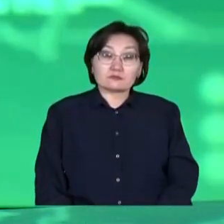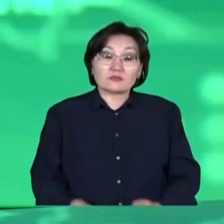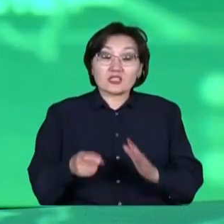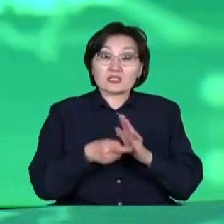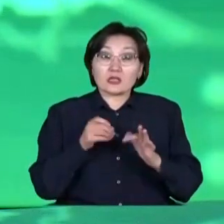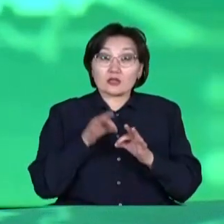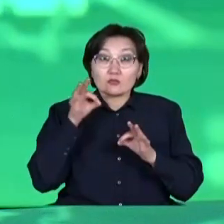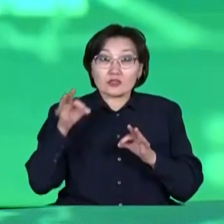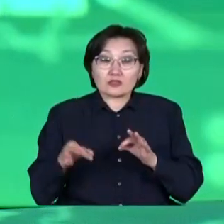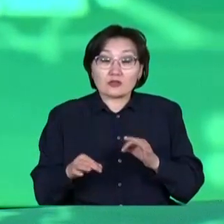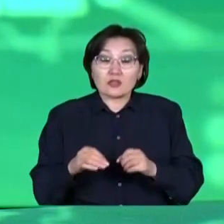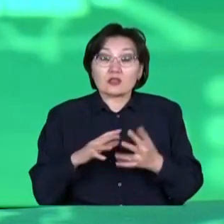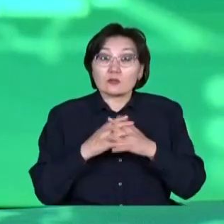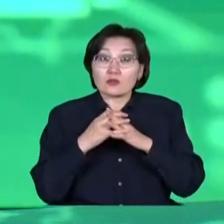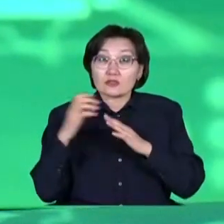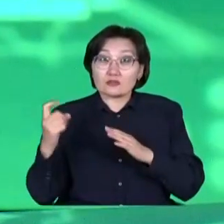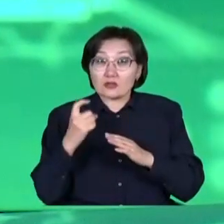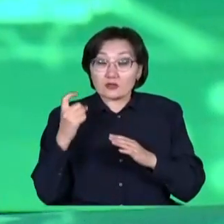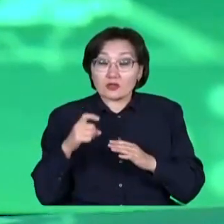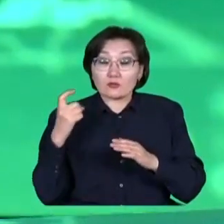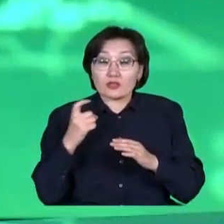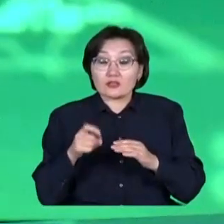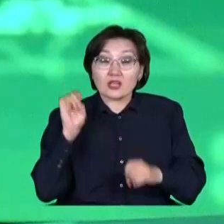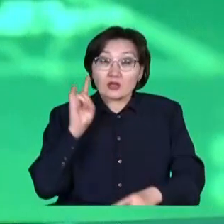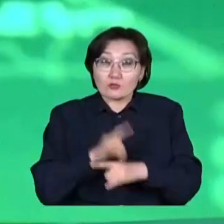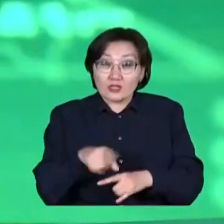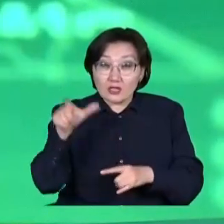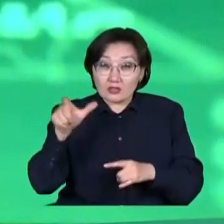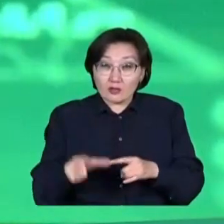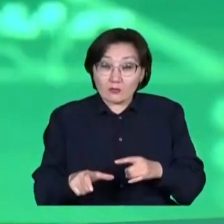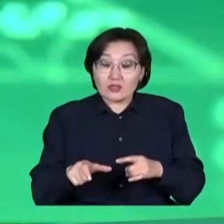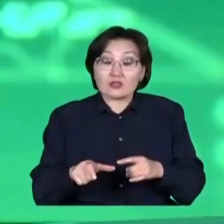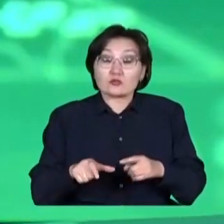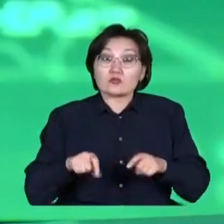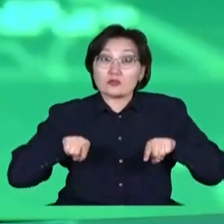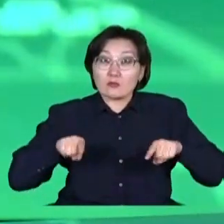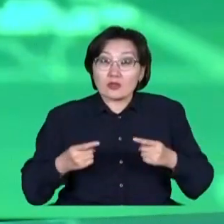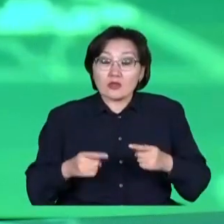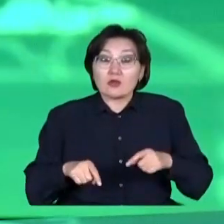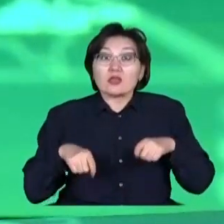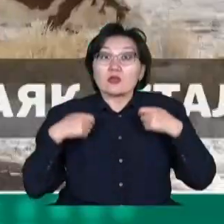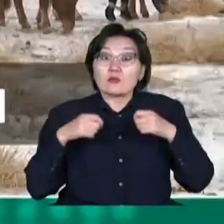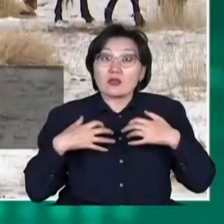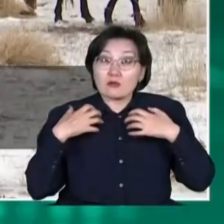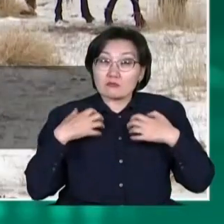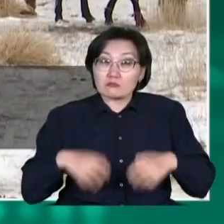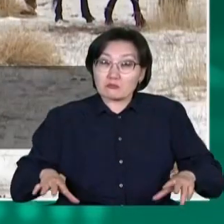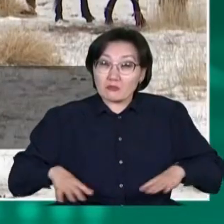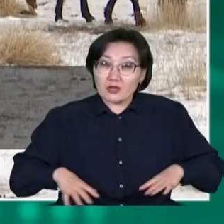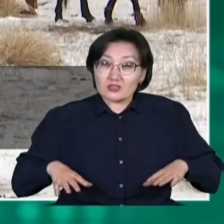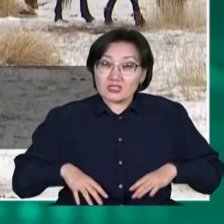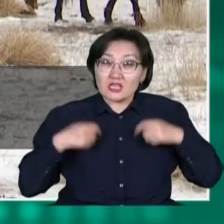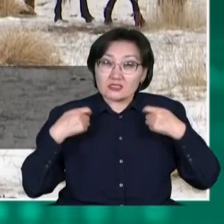Қарағанды облысында шаруа қожалығы есін сан соқтырған алаяқ ұсталды. Көтерме бағамен мал сатамын деп 40 жылқыны алып, ұшты